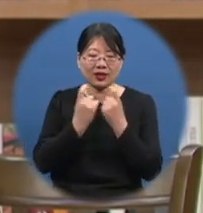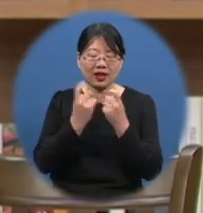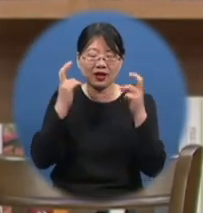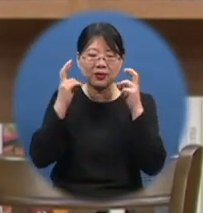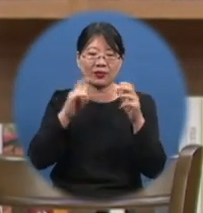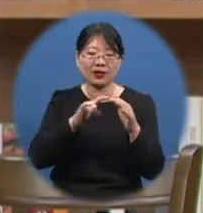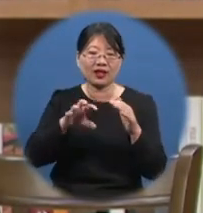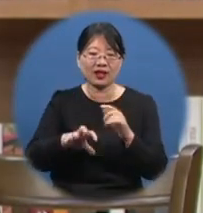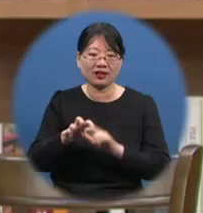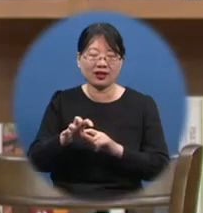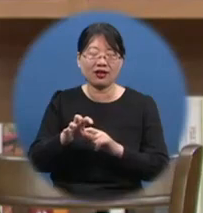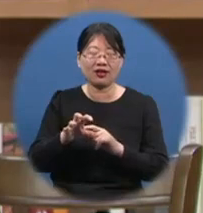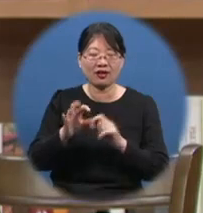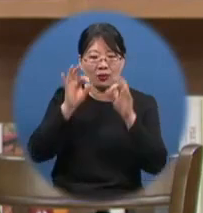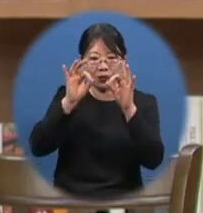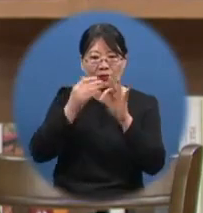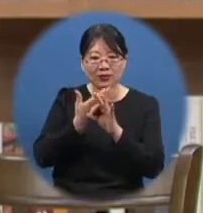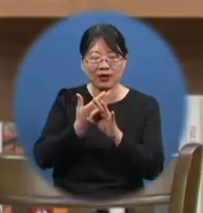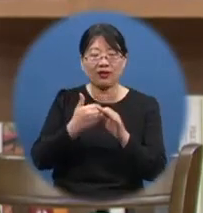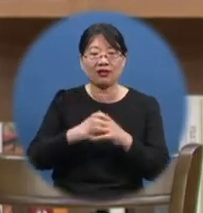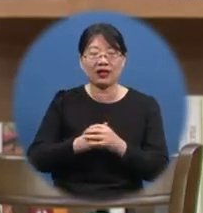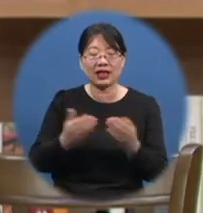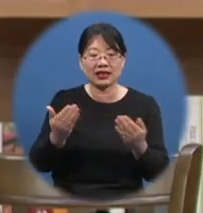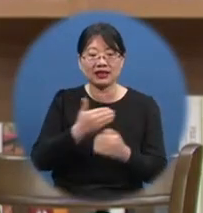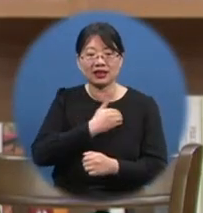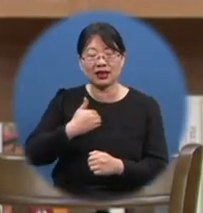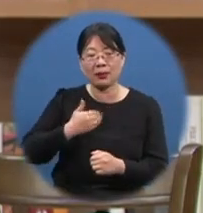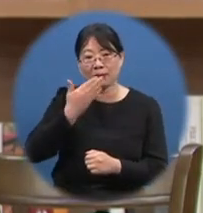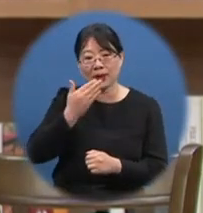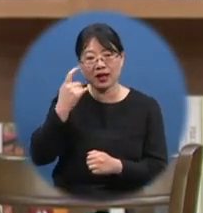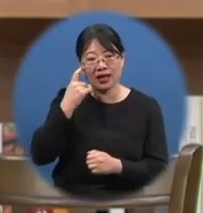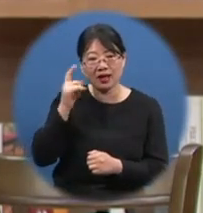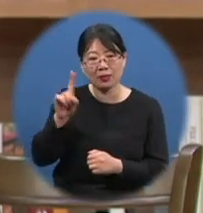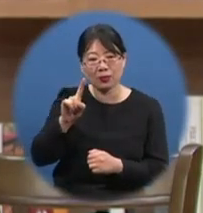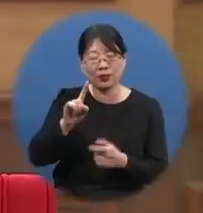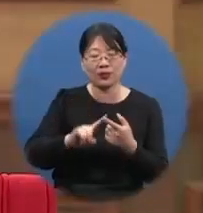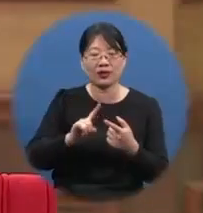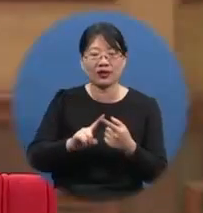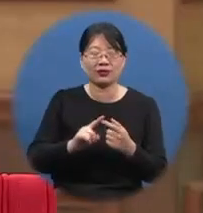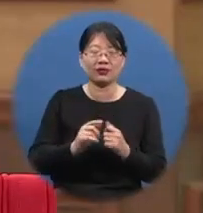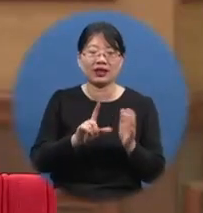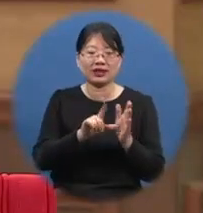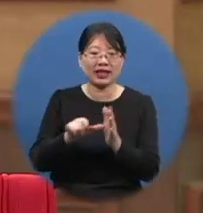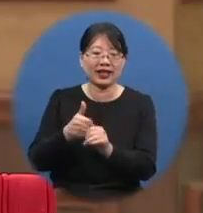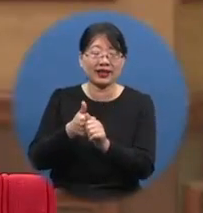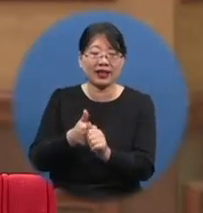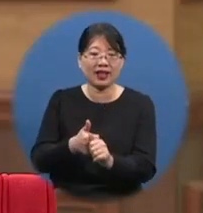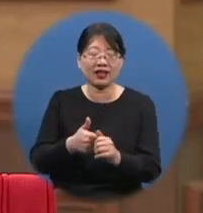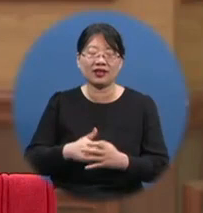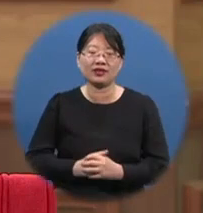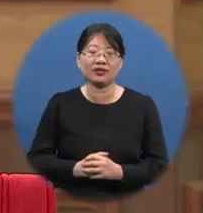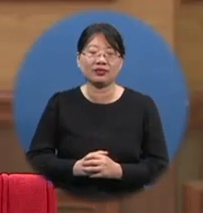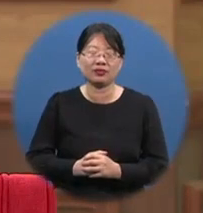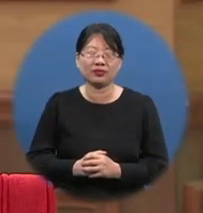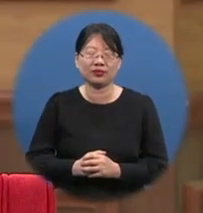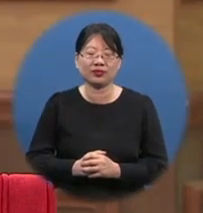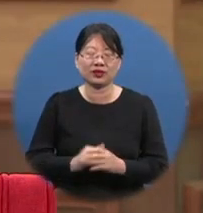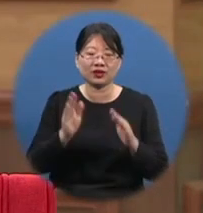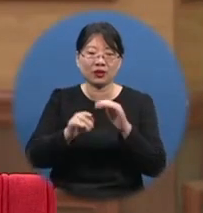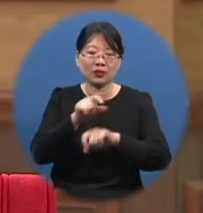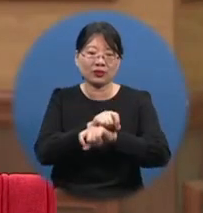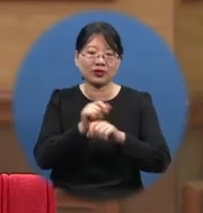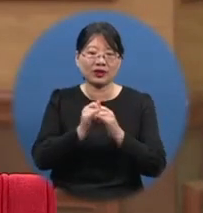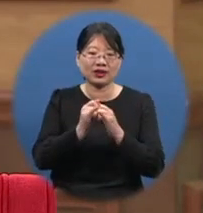업계에서 이렇게 가셔보니까 일하실만 하세요? 어떻습니까? 그렇습니다. 그런데 때에 따라서는 이제